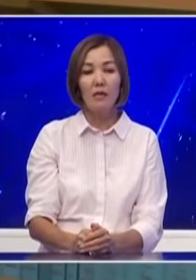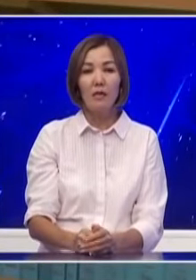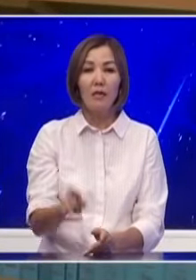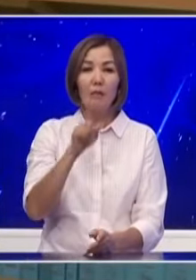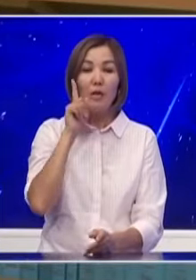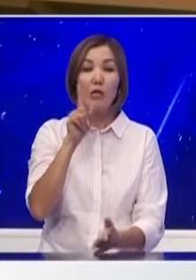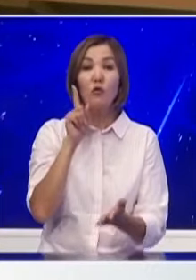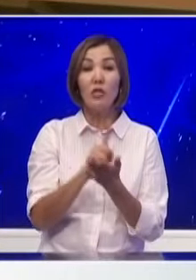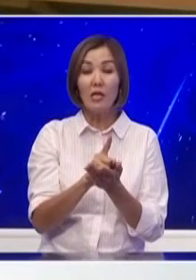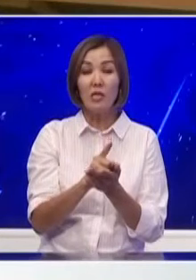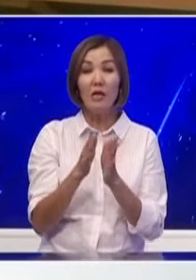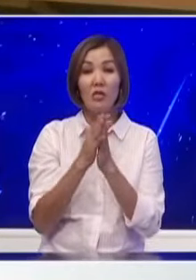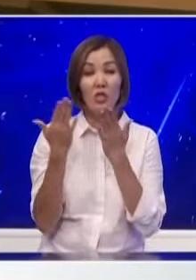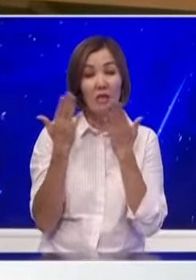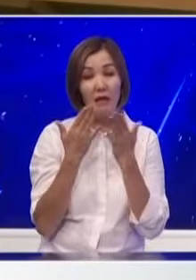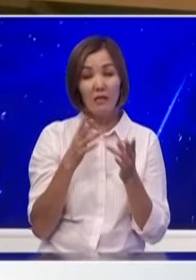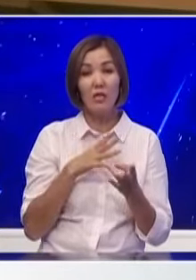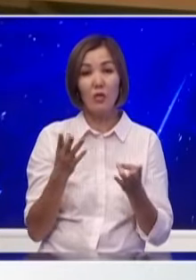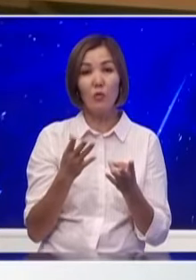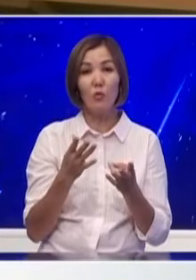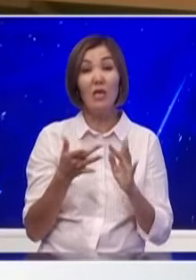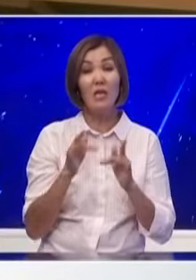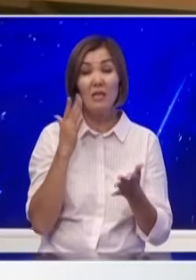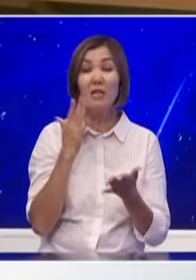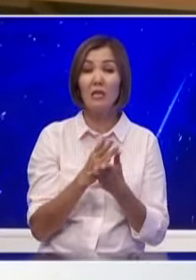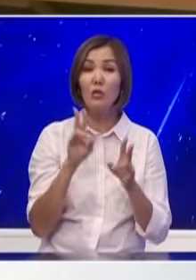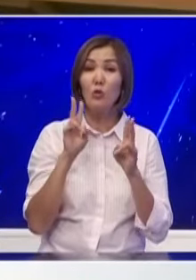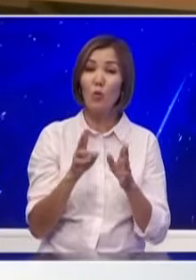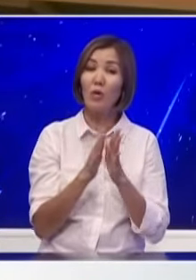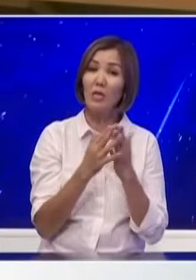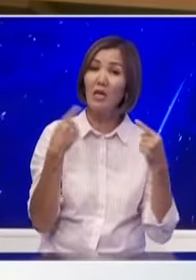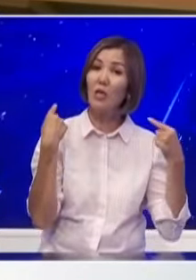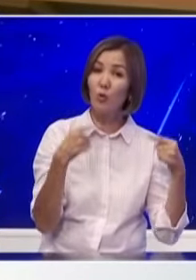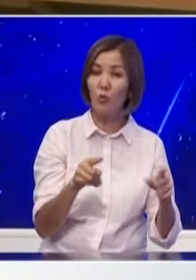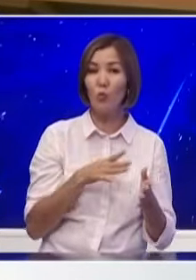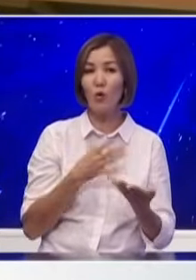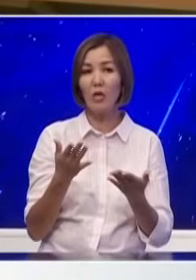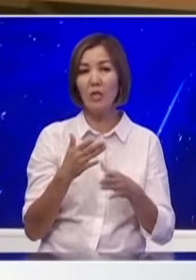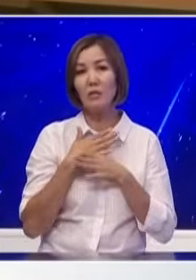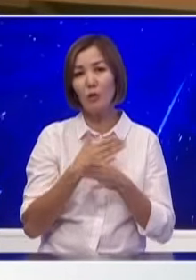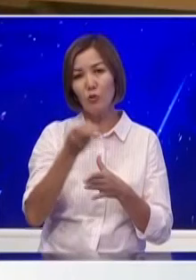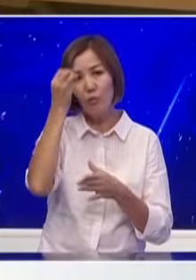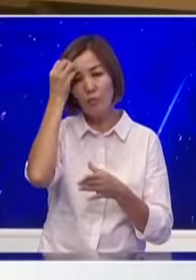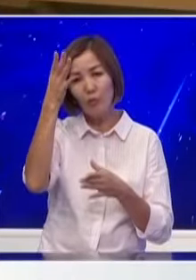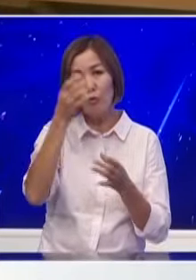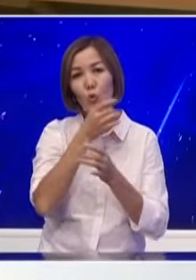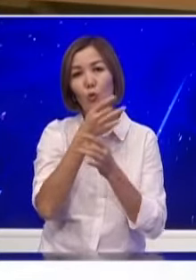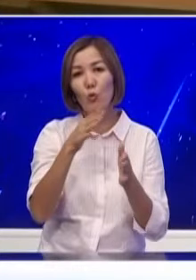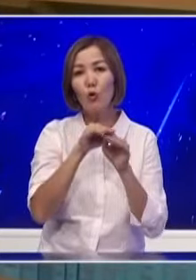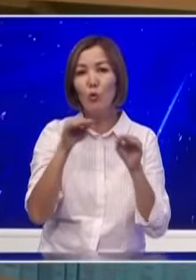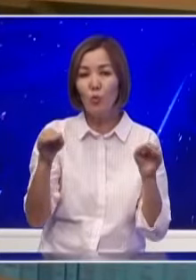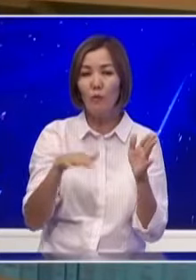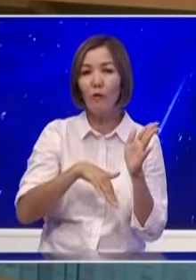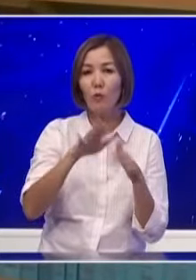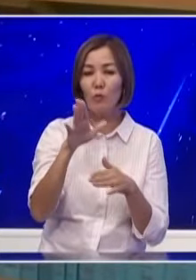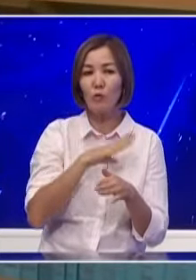Молодежь должна читать книги. Конечно, есть интернет, но книга – это совсем другое. Чтение способствует повышению не только культурного уровня человека,